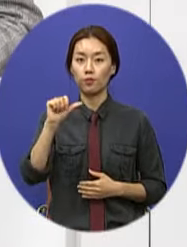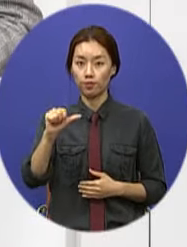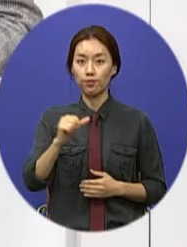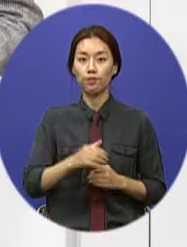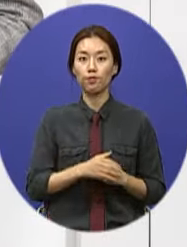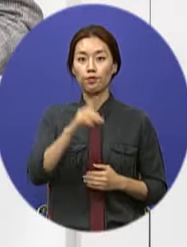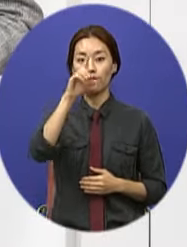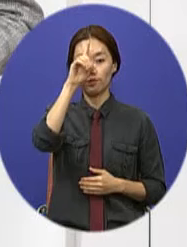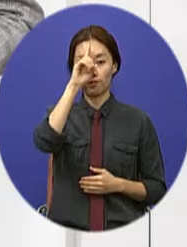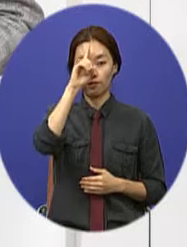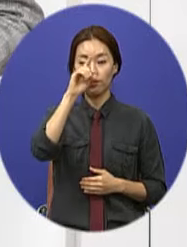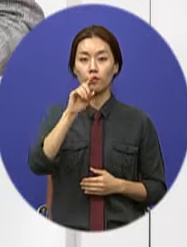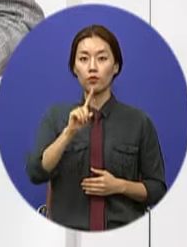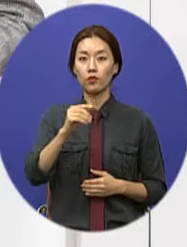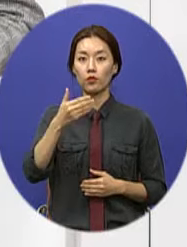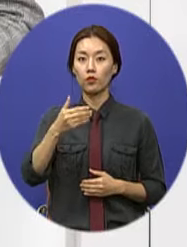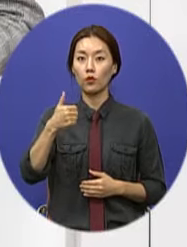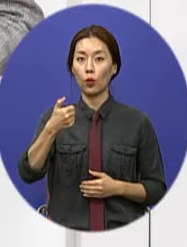010-0775님, 네.